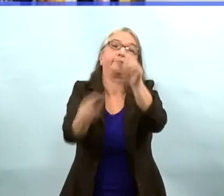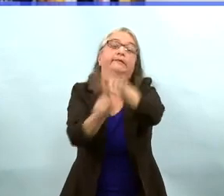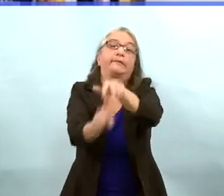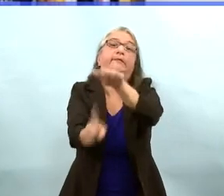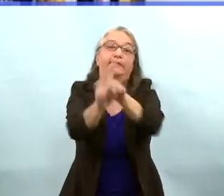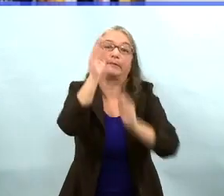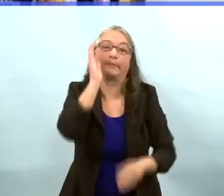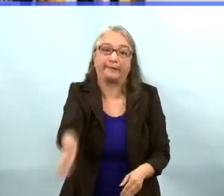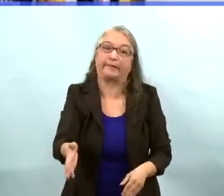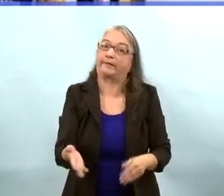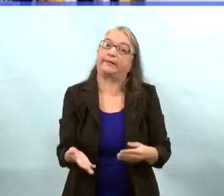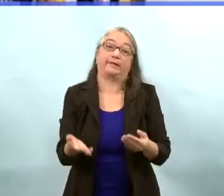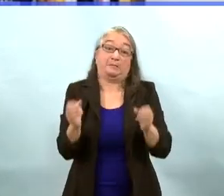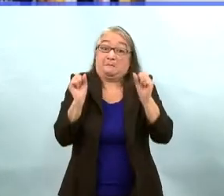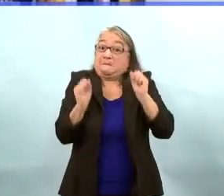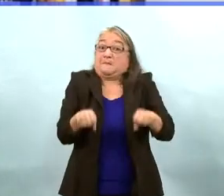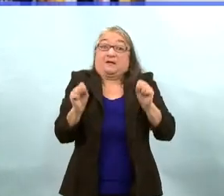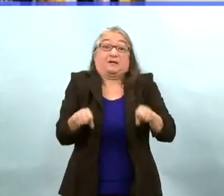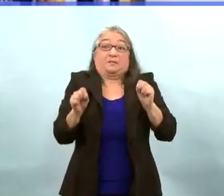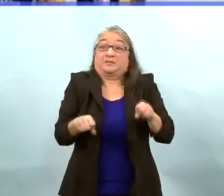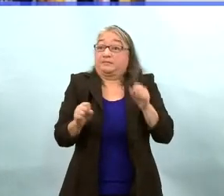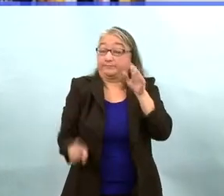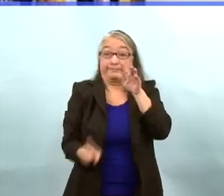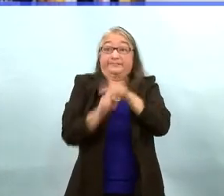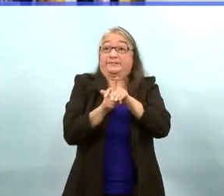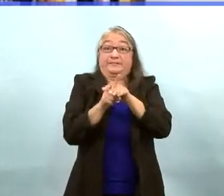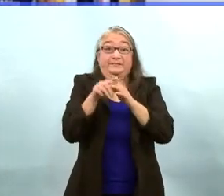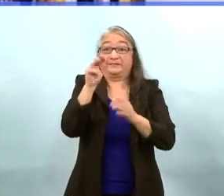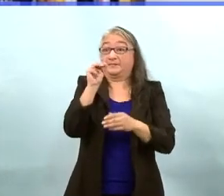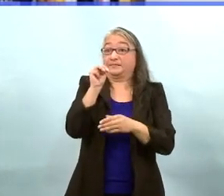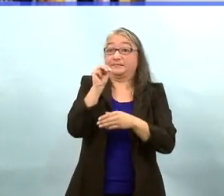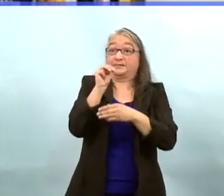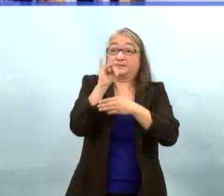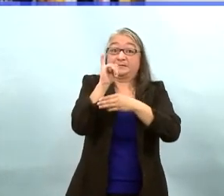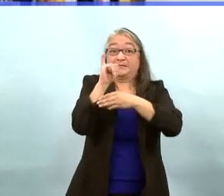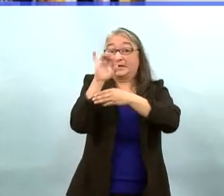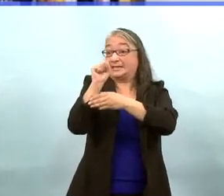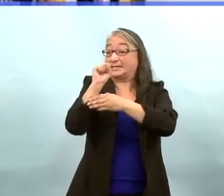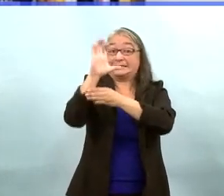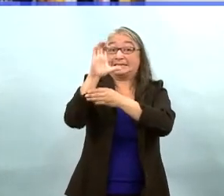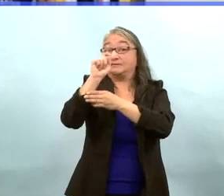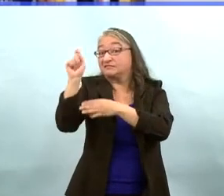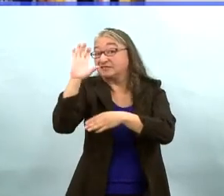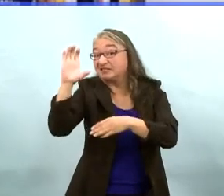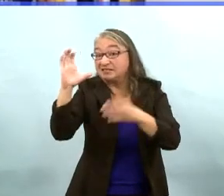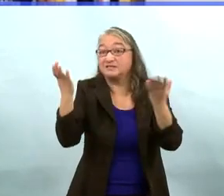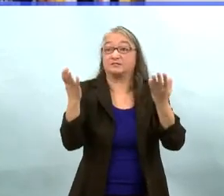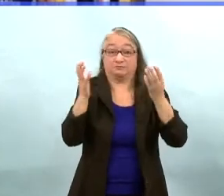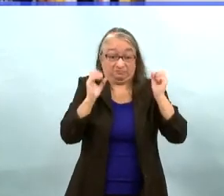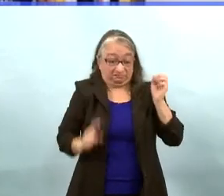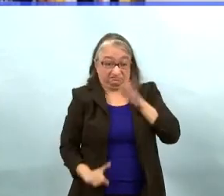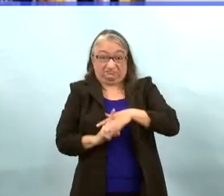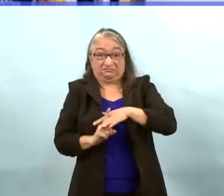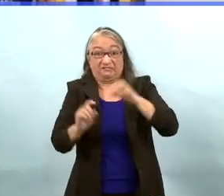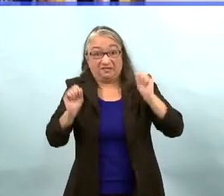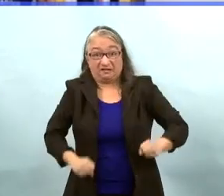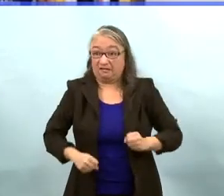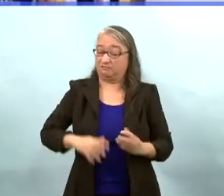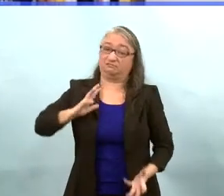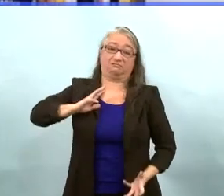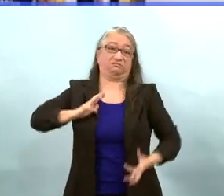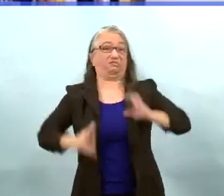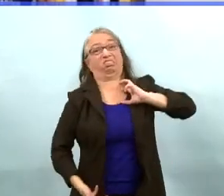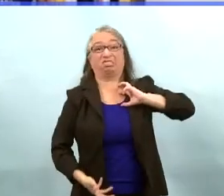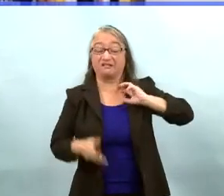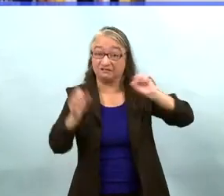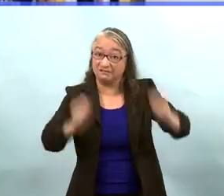les effets à long terme comme par exemple le syndrome inflammatoire multisystémique. Et on veut aussi protéger les enfants contre